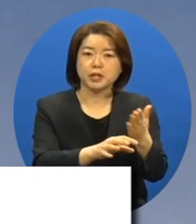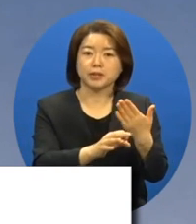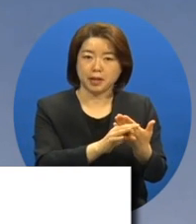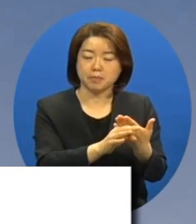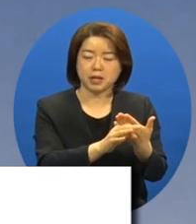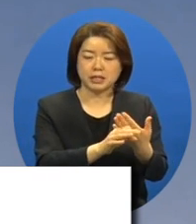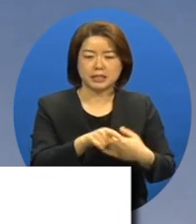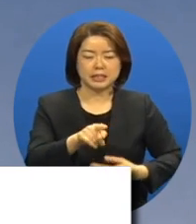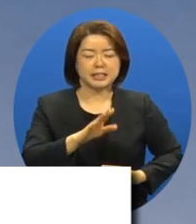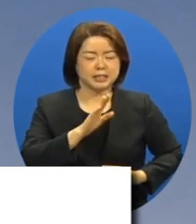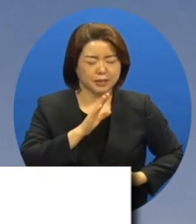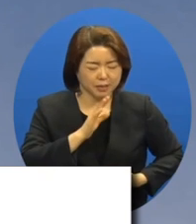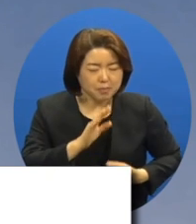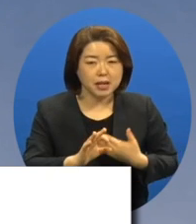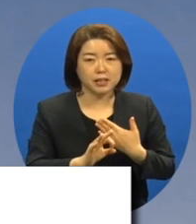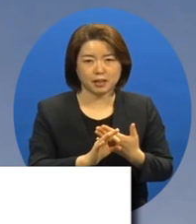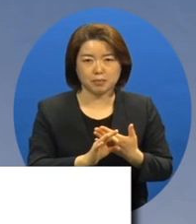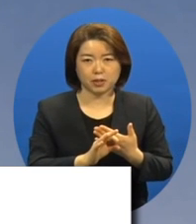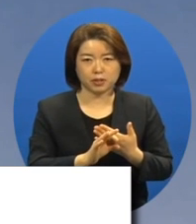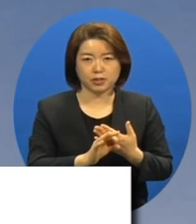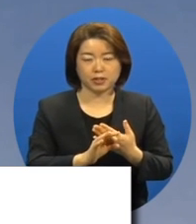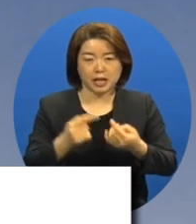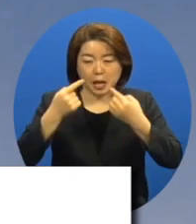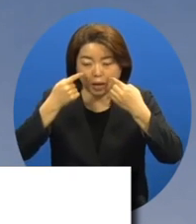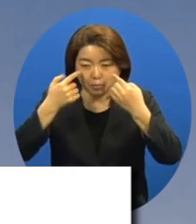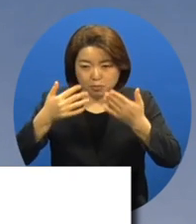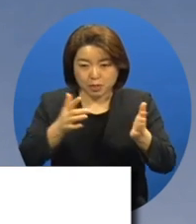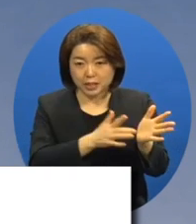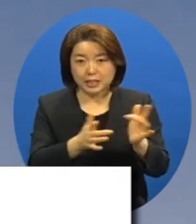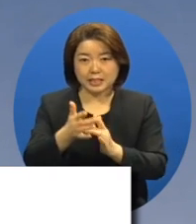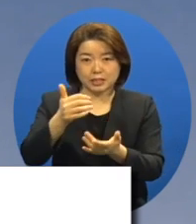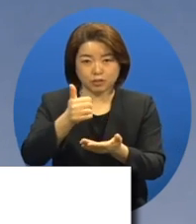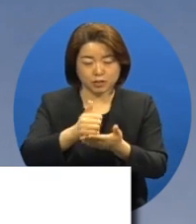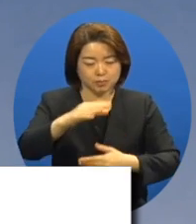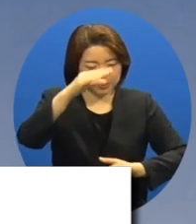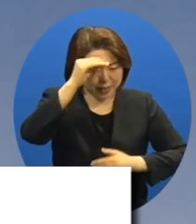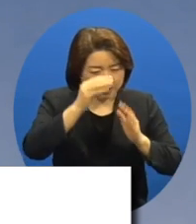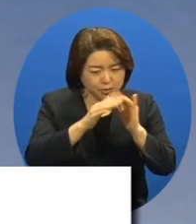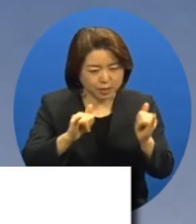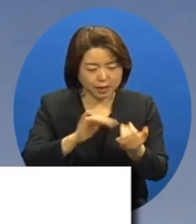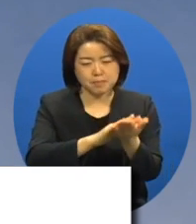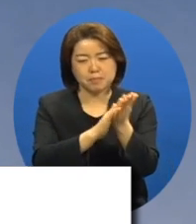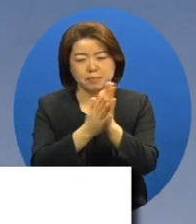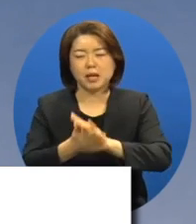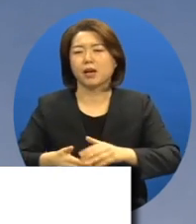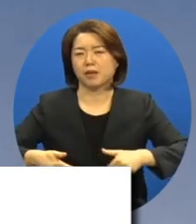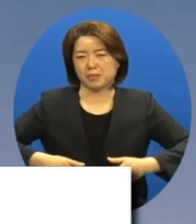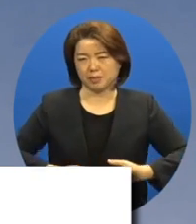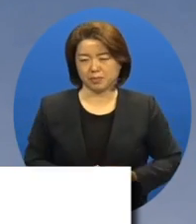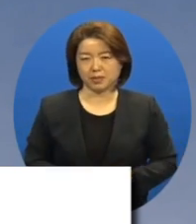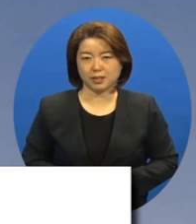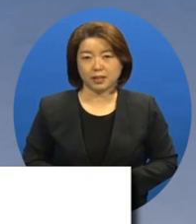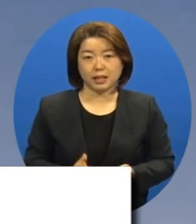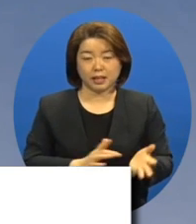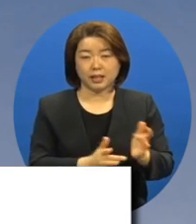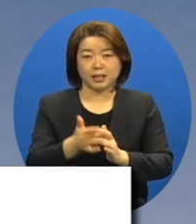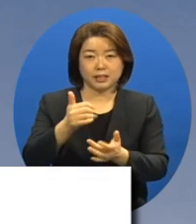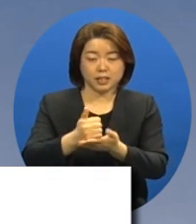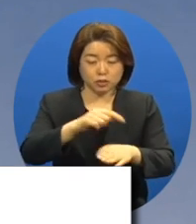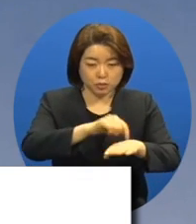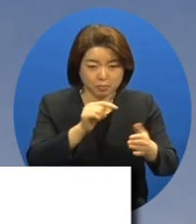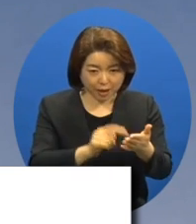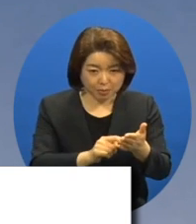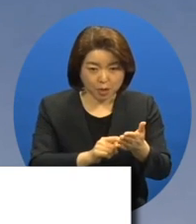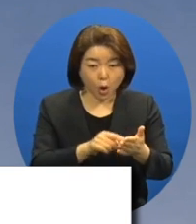정말이라면 분명히 예수님을 닮은 사람이 되어야 합니다 예수님의 마음이 그 사람